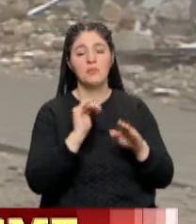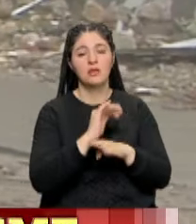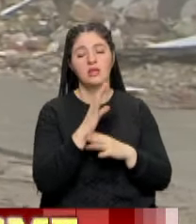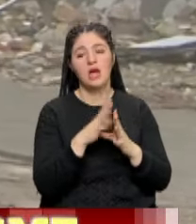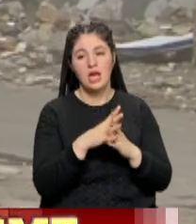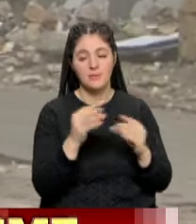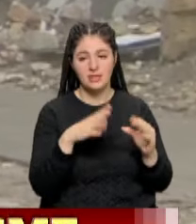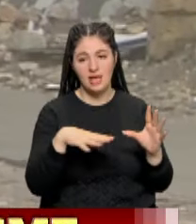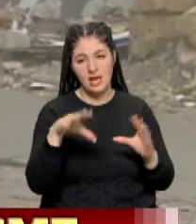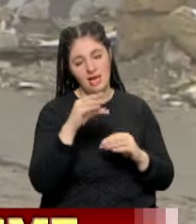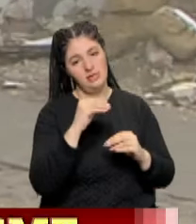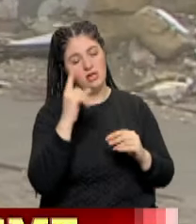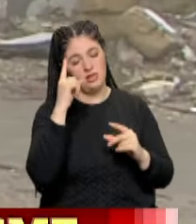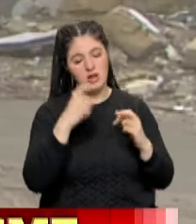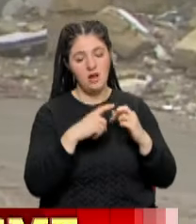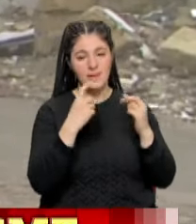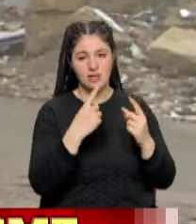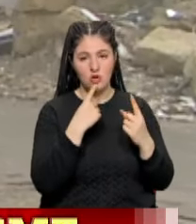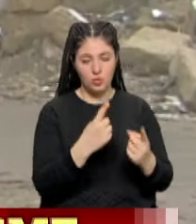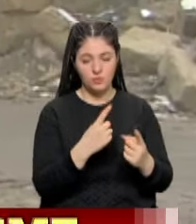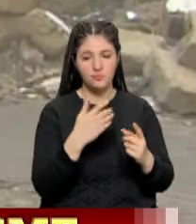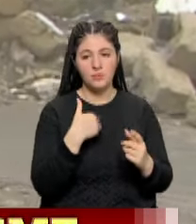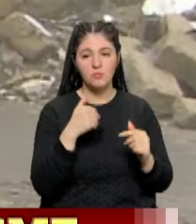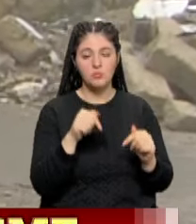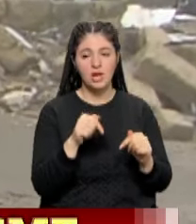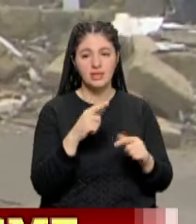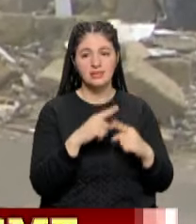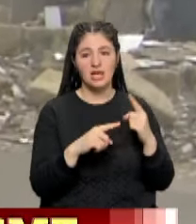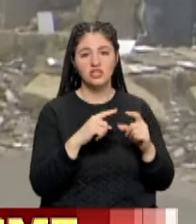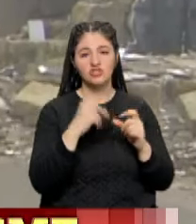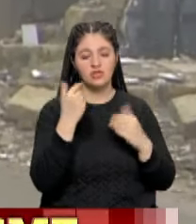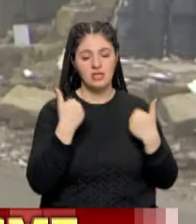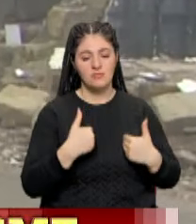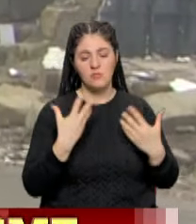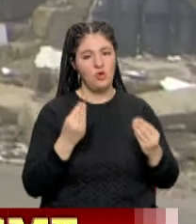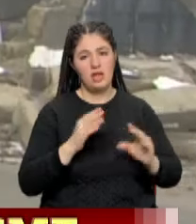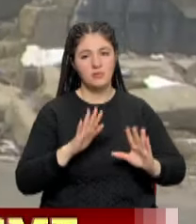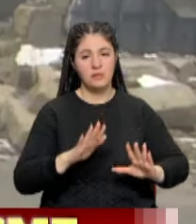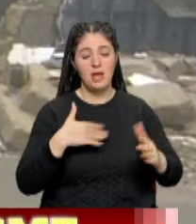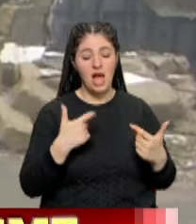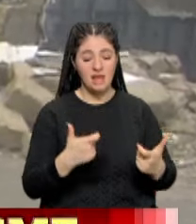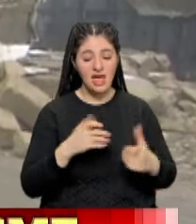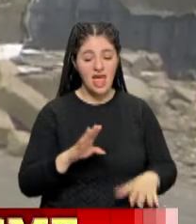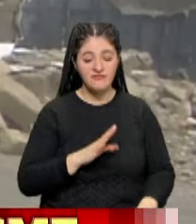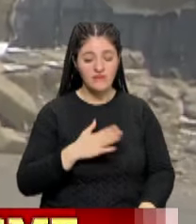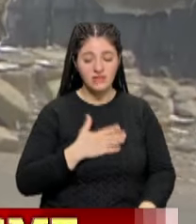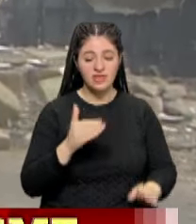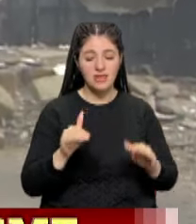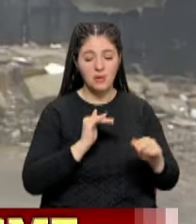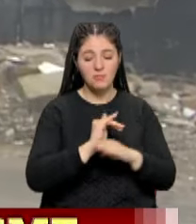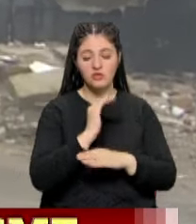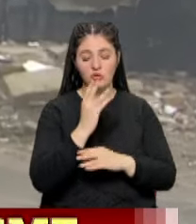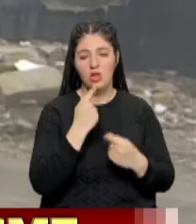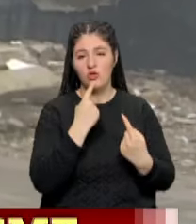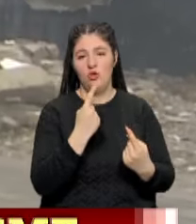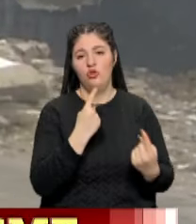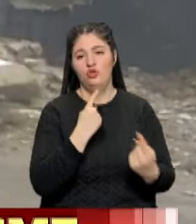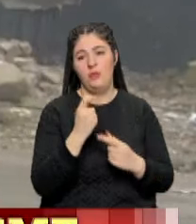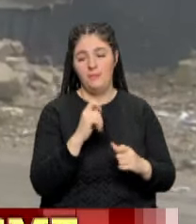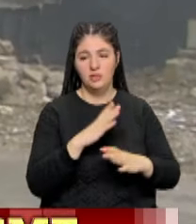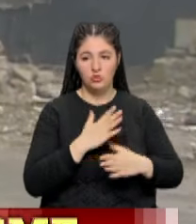hayatını kaybedenlere bir kez daha Allah'tan rahmet diliyorum. Ben burada siyasetçi kimliğimle bulunmuyorum. Bir Hatay'ın evladı ve bir depremzede olarak konuşmak